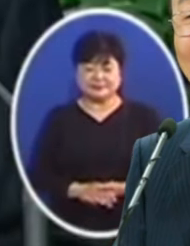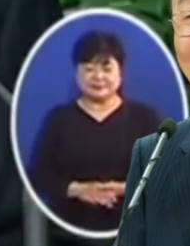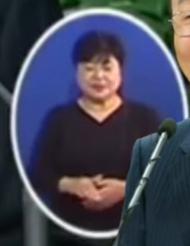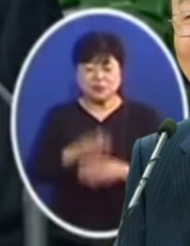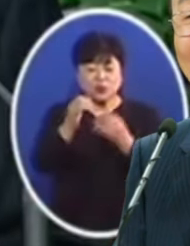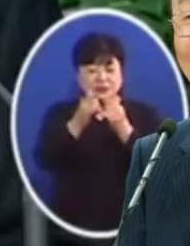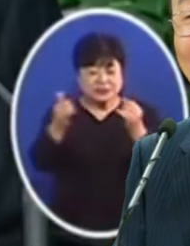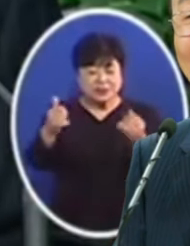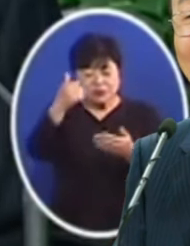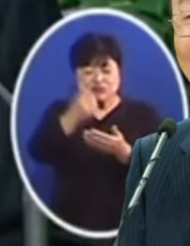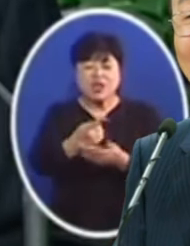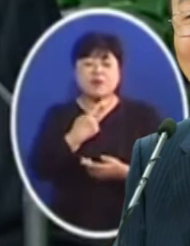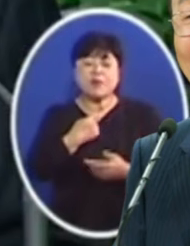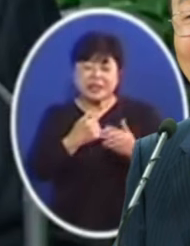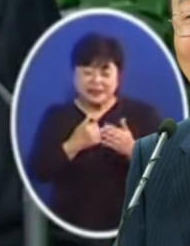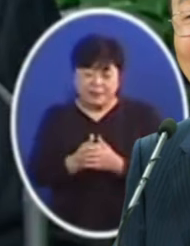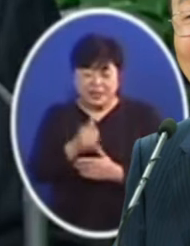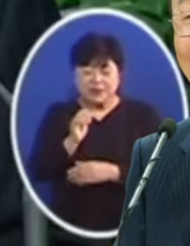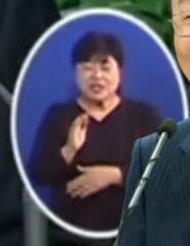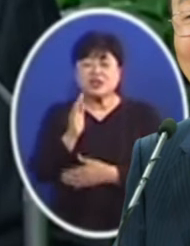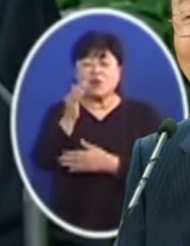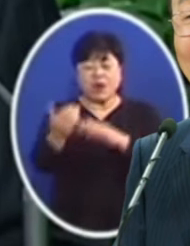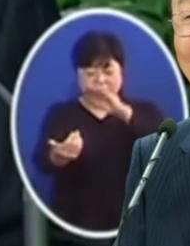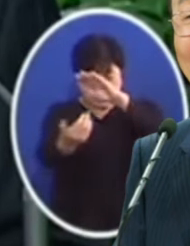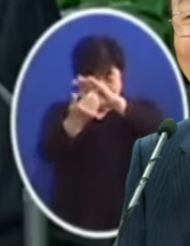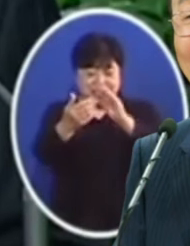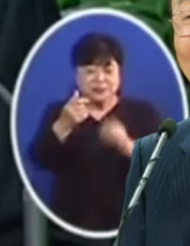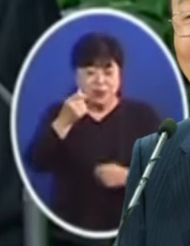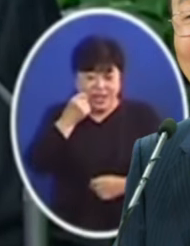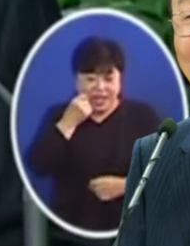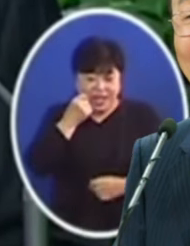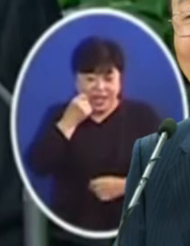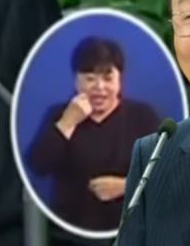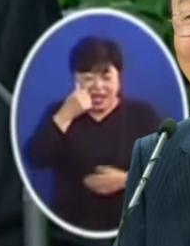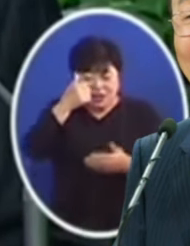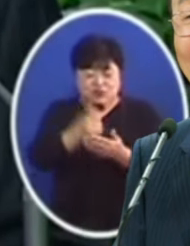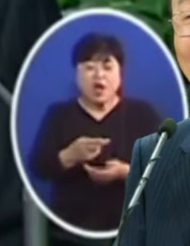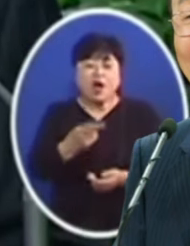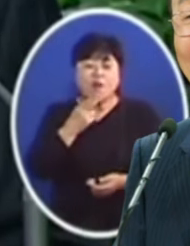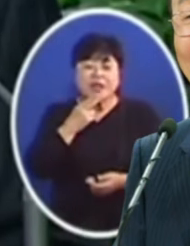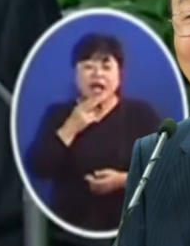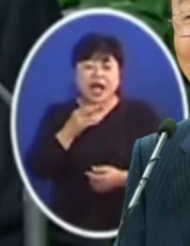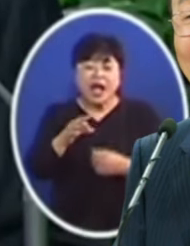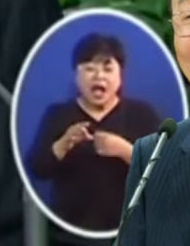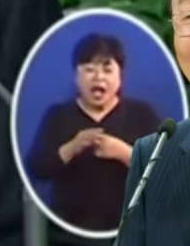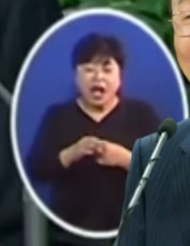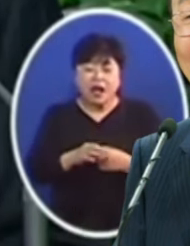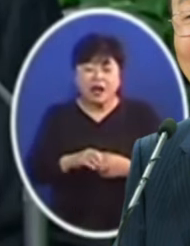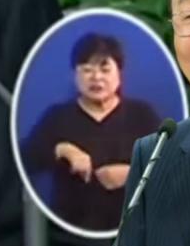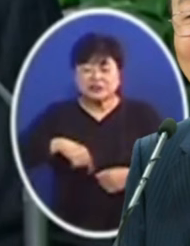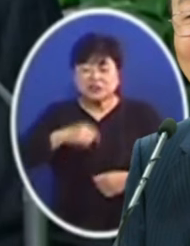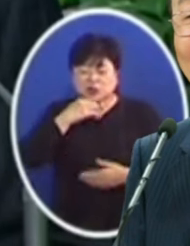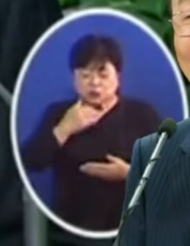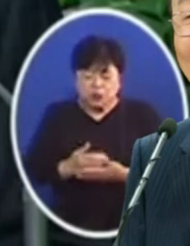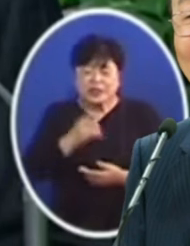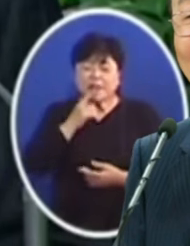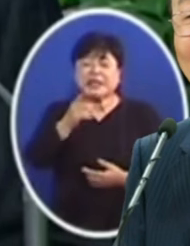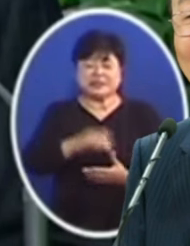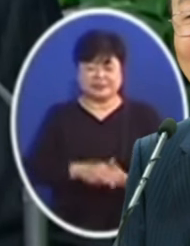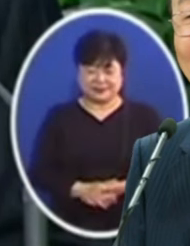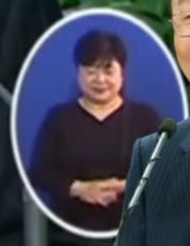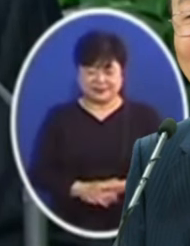모든 사람이 죄를 범하였으며 하나님의 영광에 이르지 못한다고 하였고 죄 없다 하면 스스로 속인다고 성경은 말하고 있는